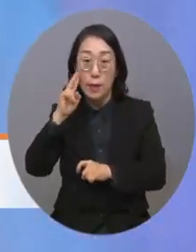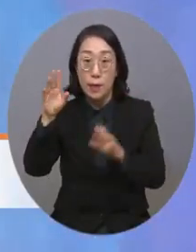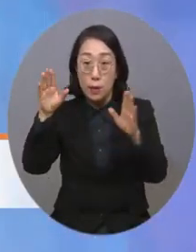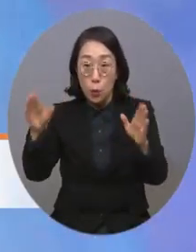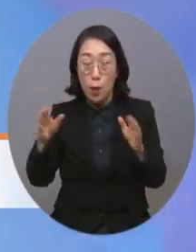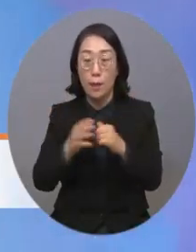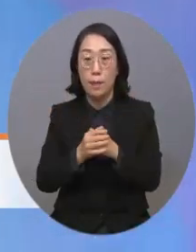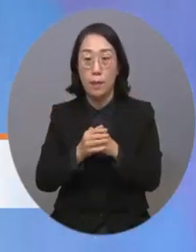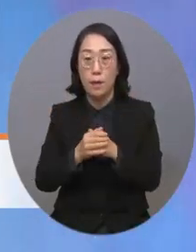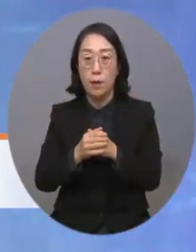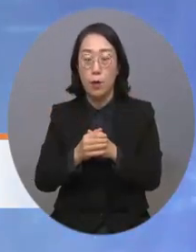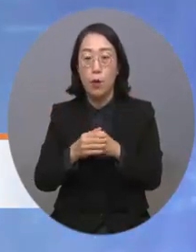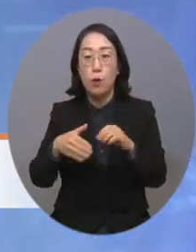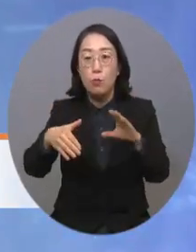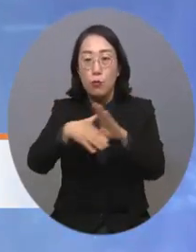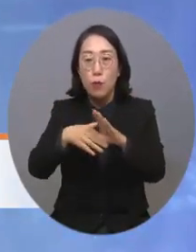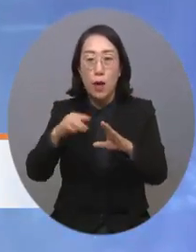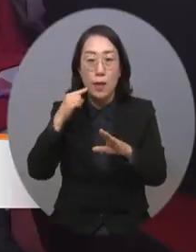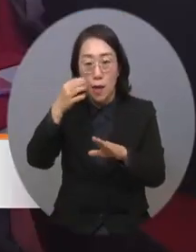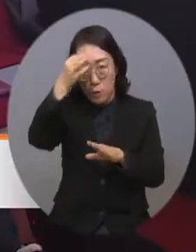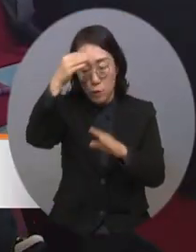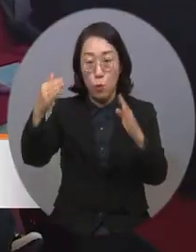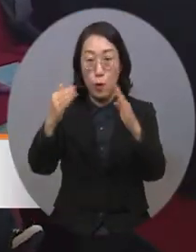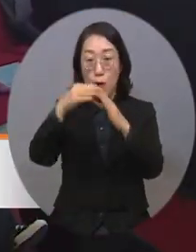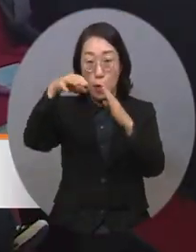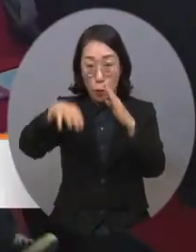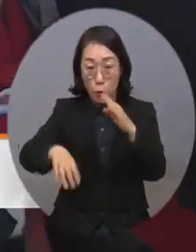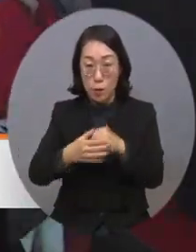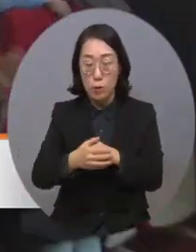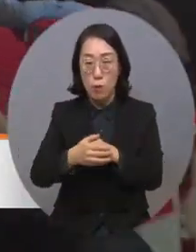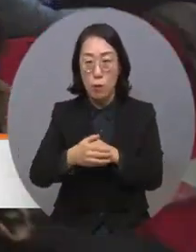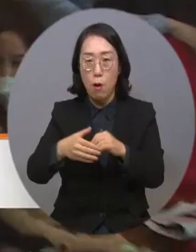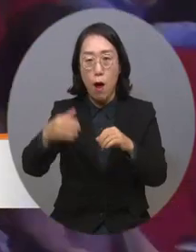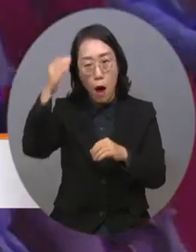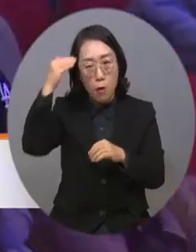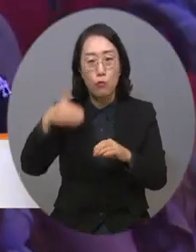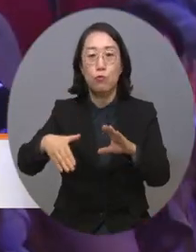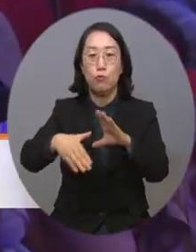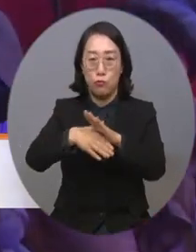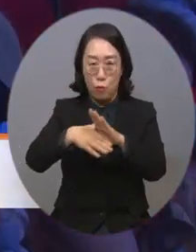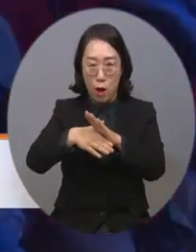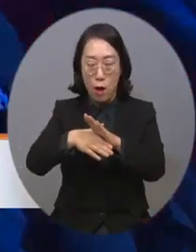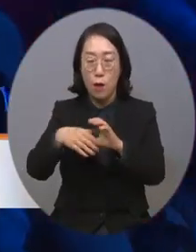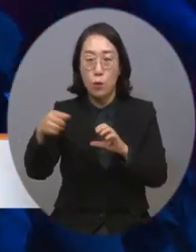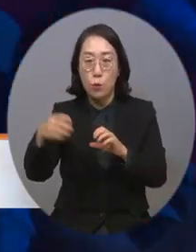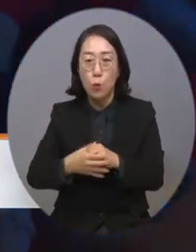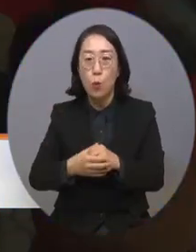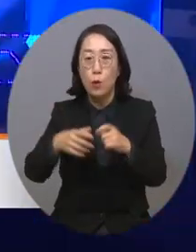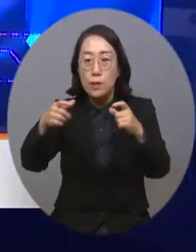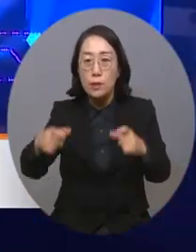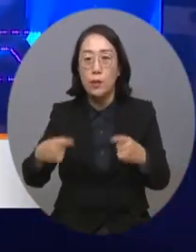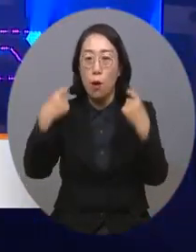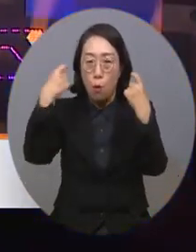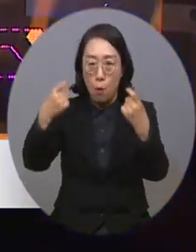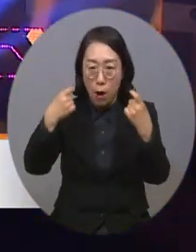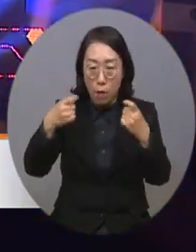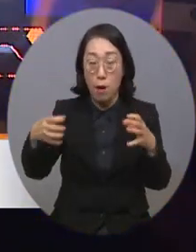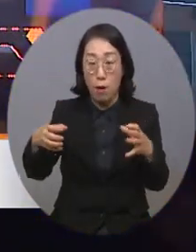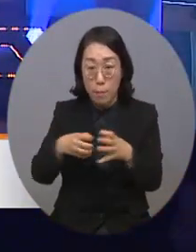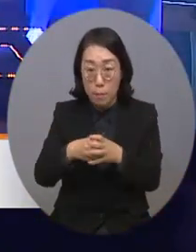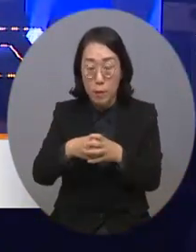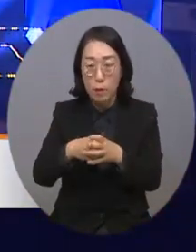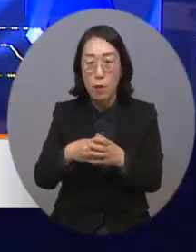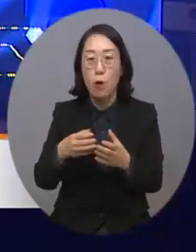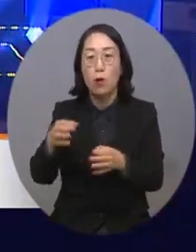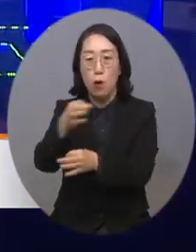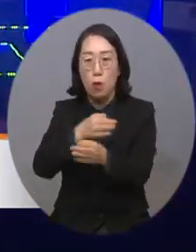가평 문화예술회관에서 열린 행사는 한류 문화 콘텐츠로 지역 관광과 브랜드 마케팅을 통한 지역 경제